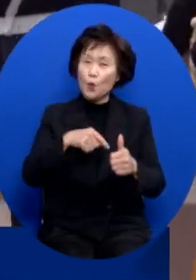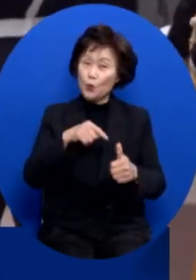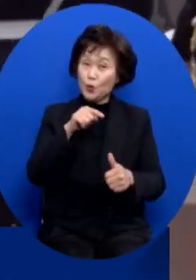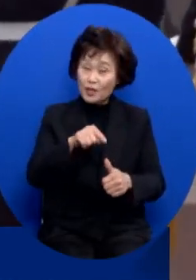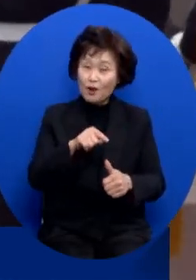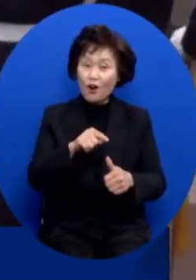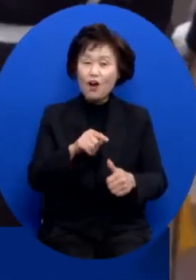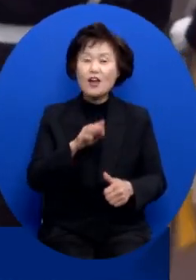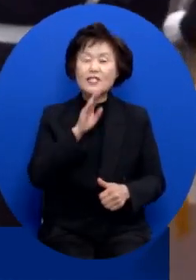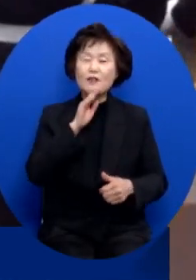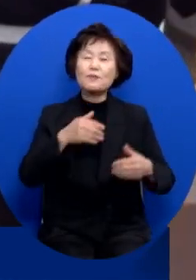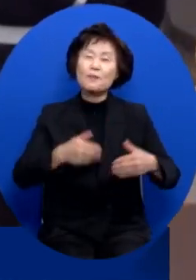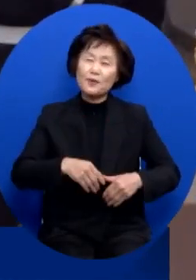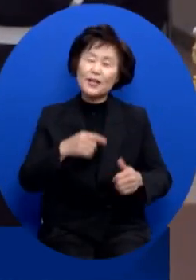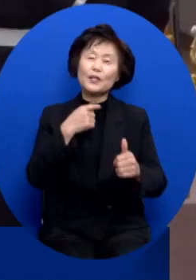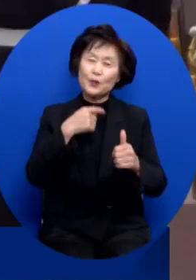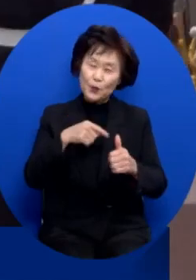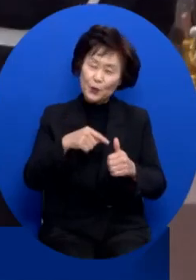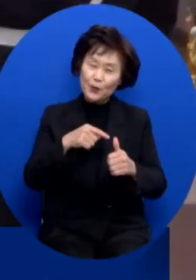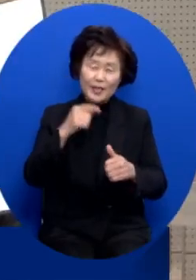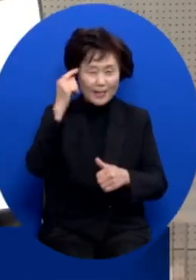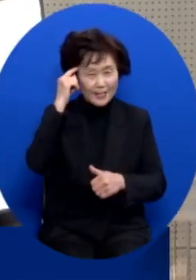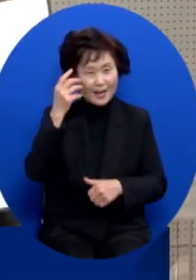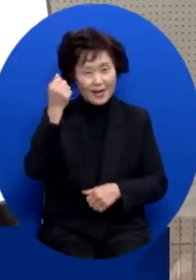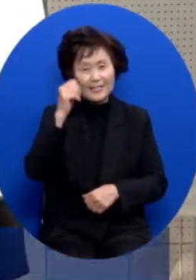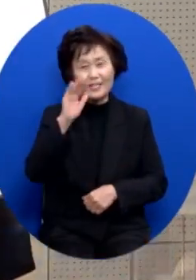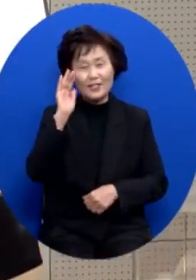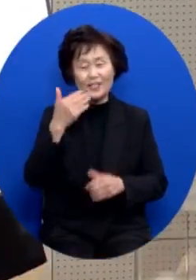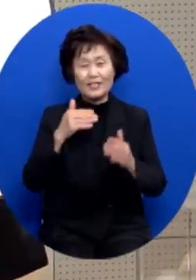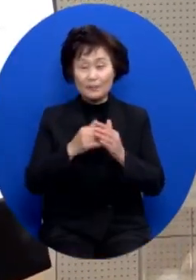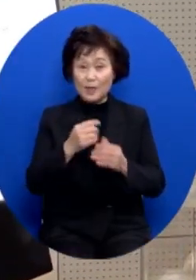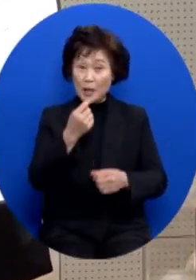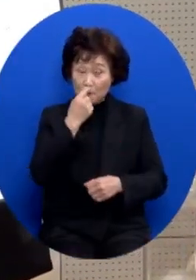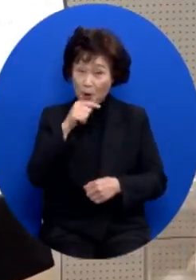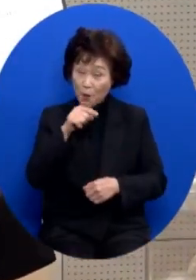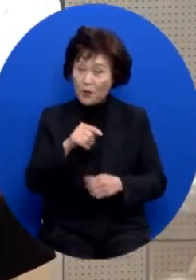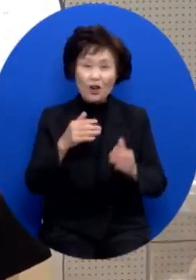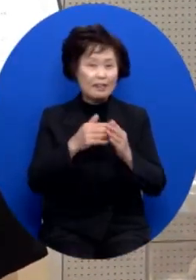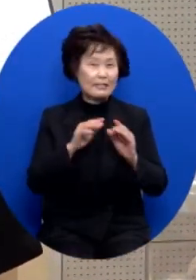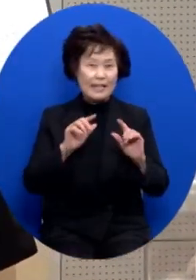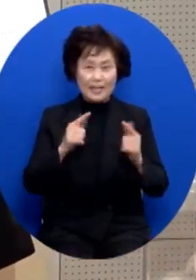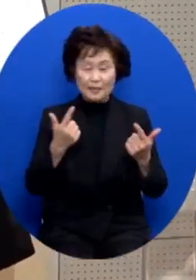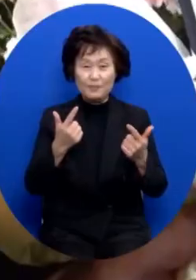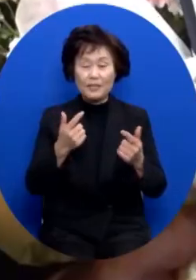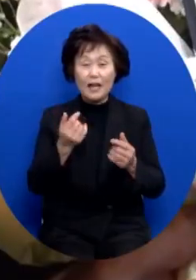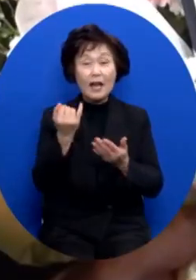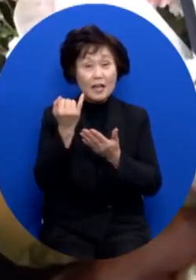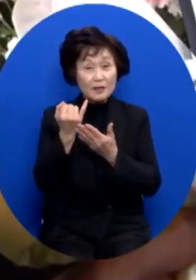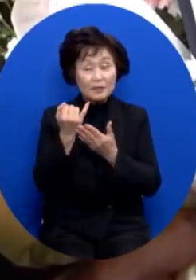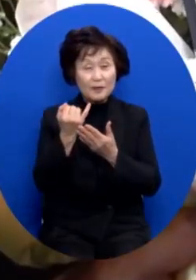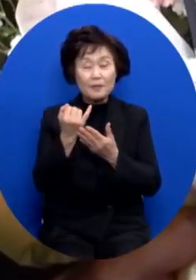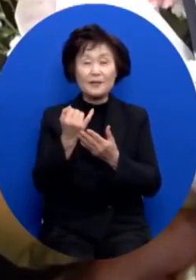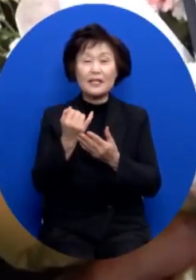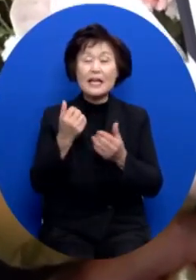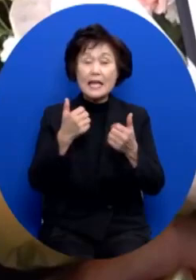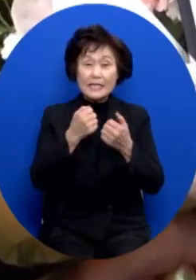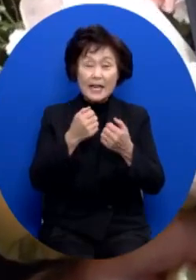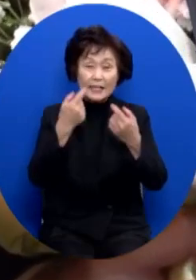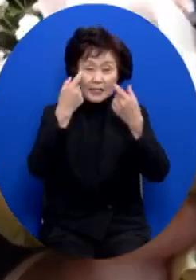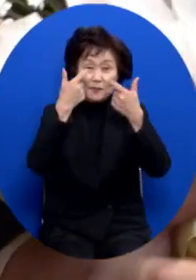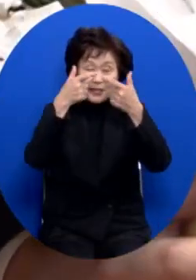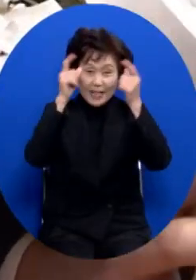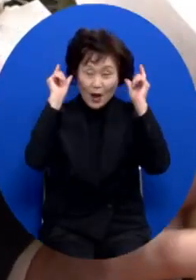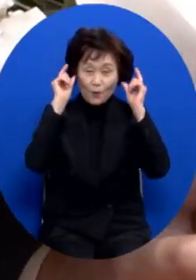이 세상에 꼭 필요한 교육이 아닌가라는 생각을 했습니다. 배움은 끝나지 않았습니다. 허 씨는 백석대 상담대학원에